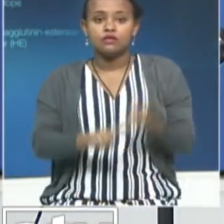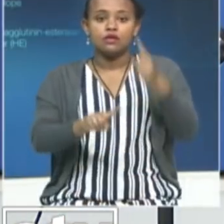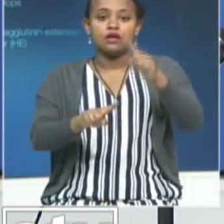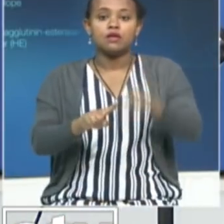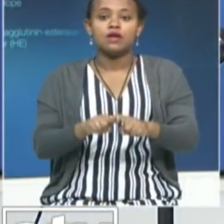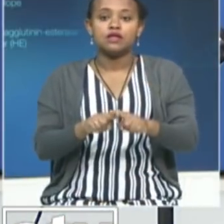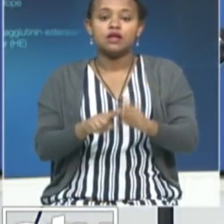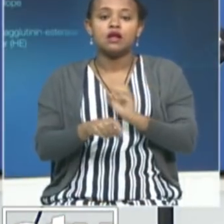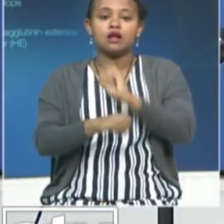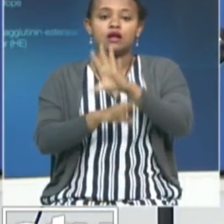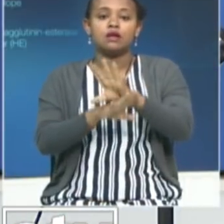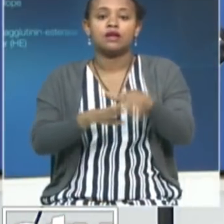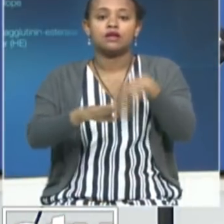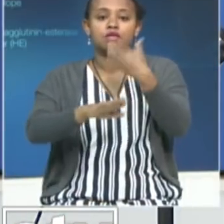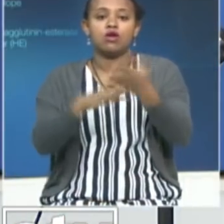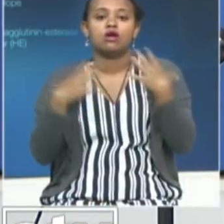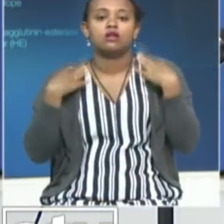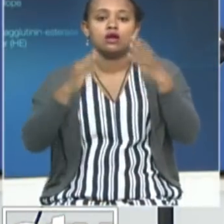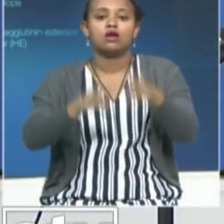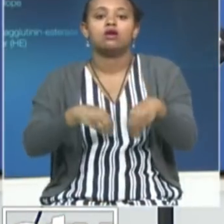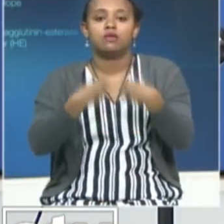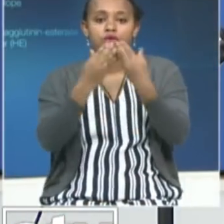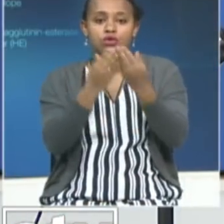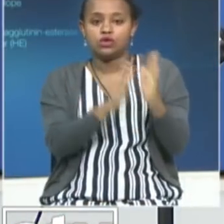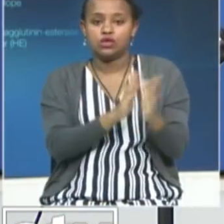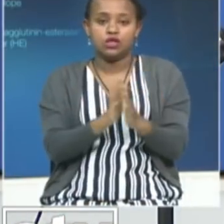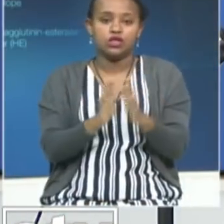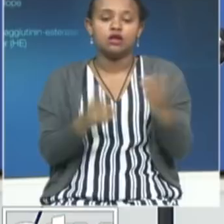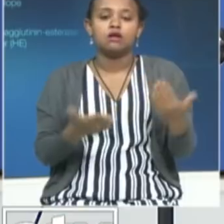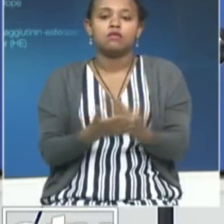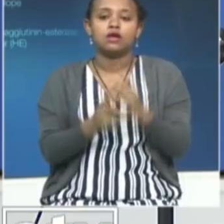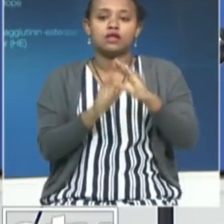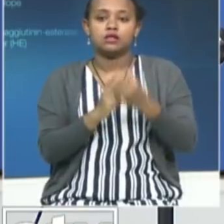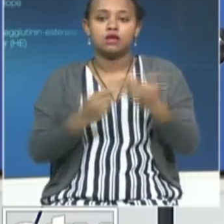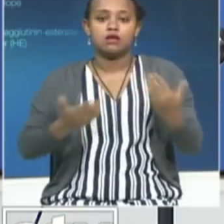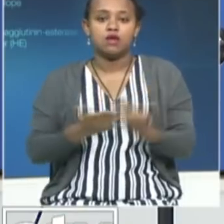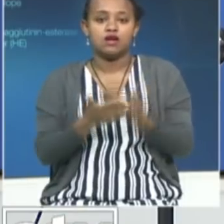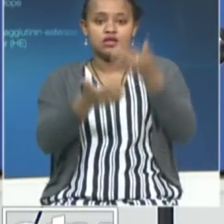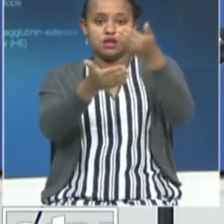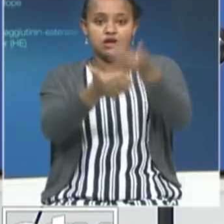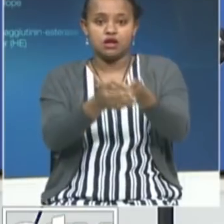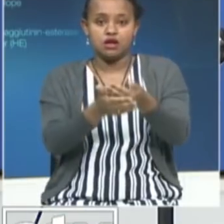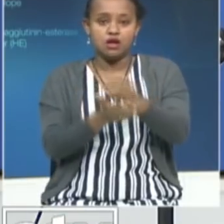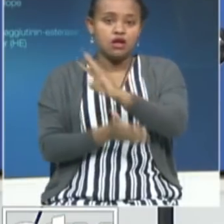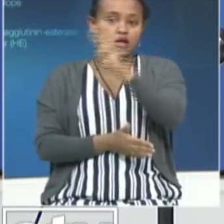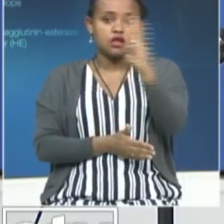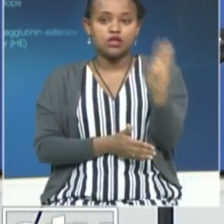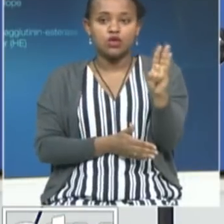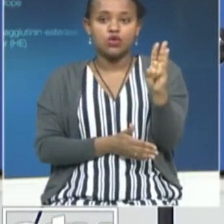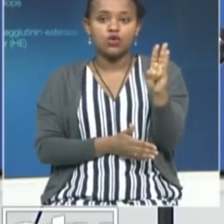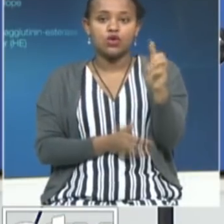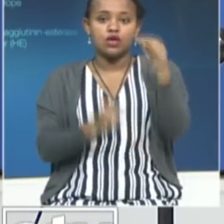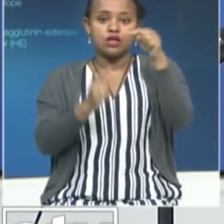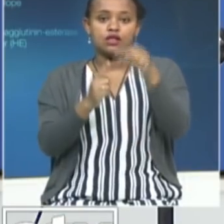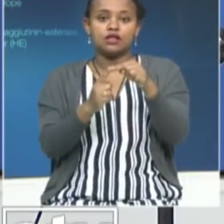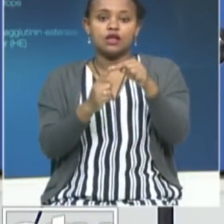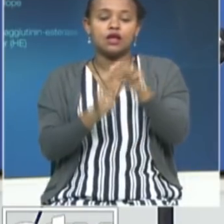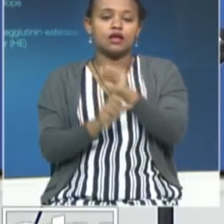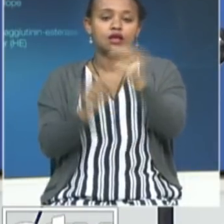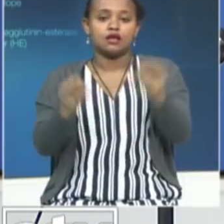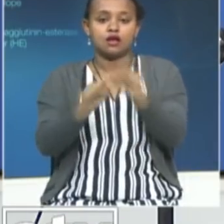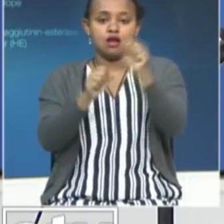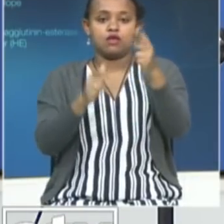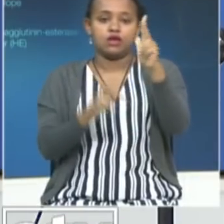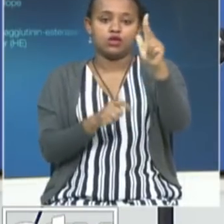ተመልሰናል። ከመልእክት በኋላ ጤናው በቤቶ ዝግጅታችን በአዲስ መልክ በአዲስ አቀራረብ ከሰኞ እስከ ቅዳሜ